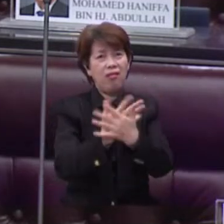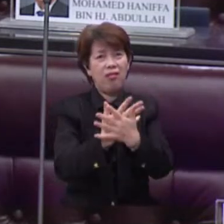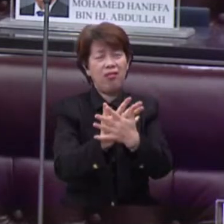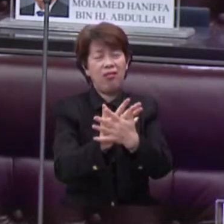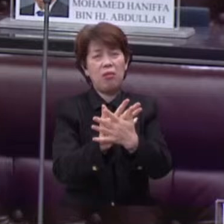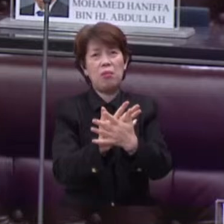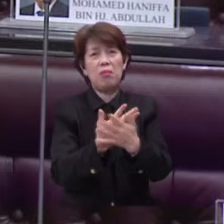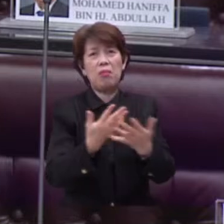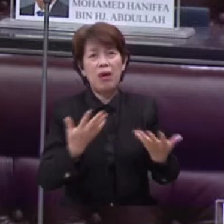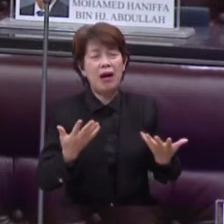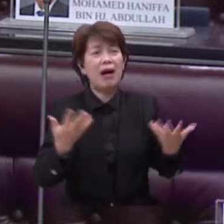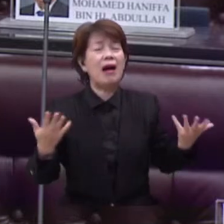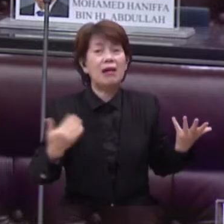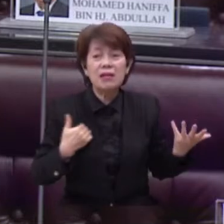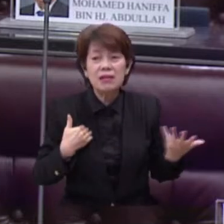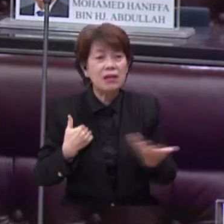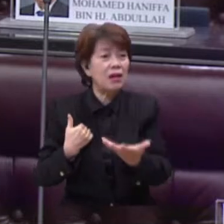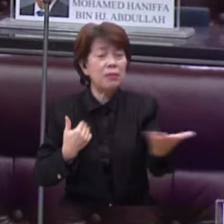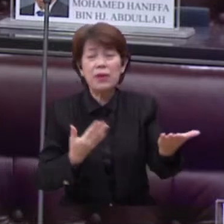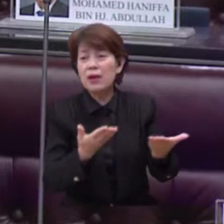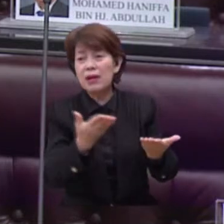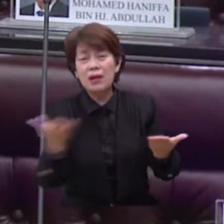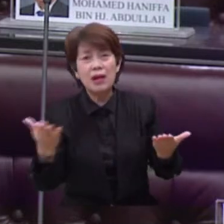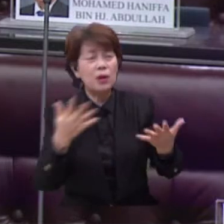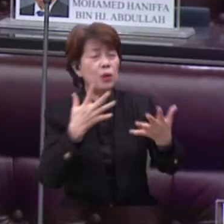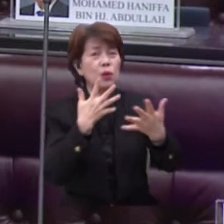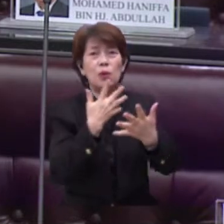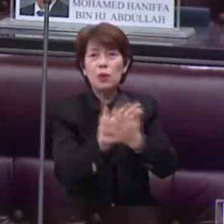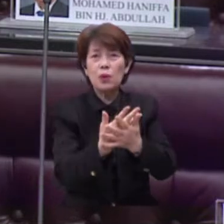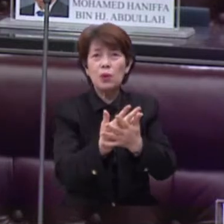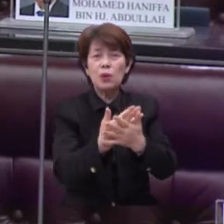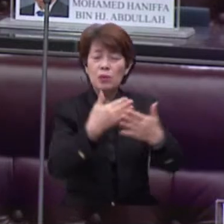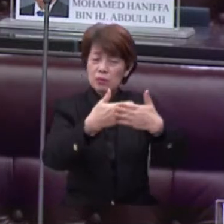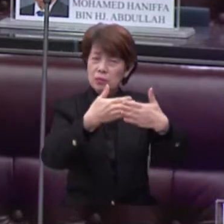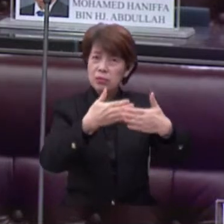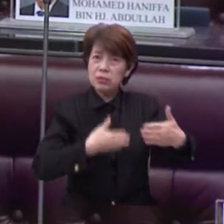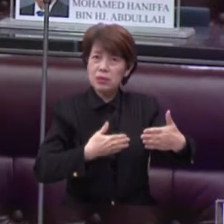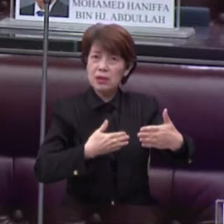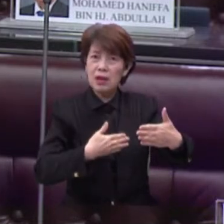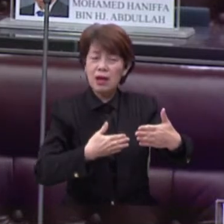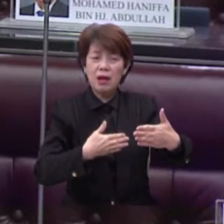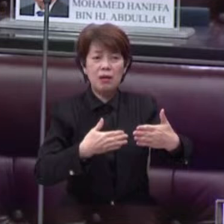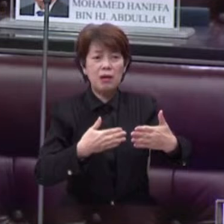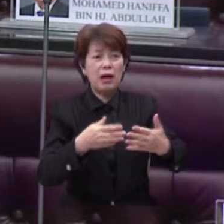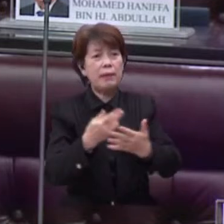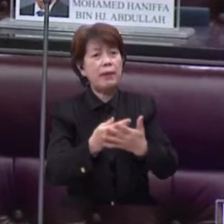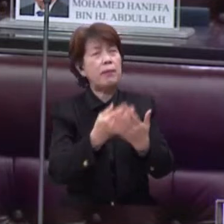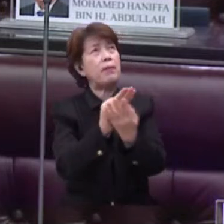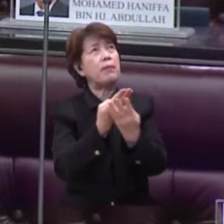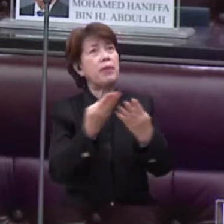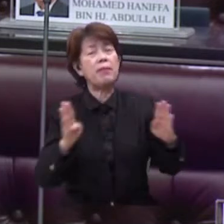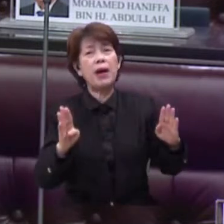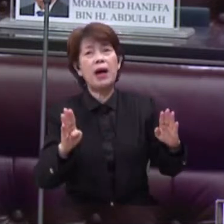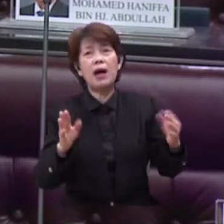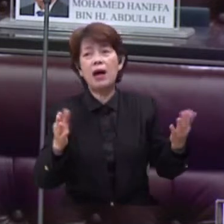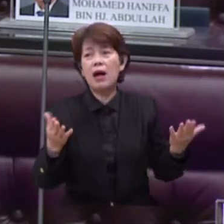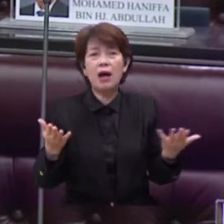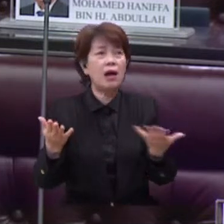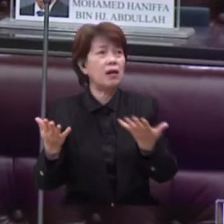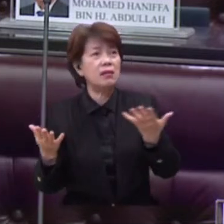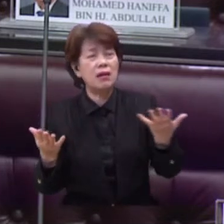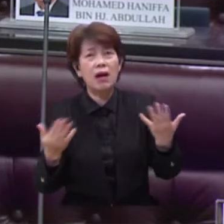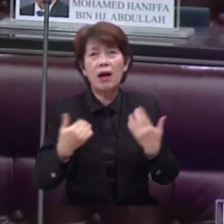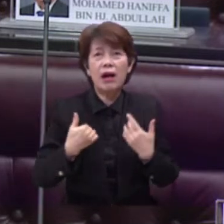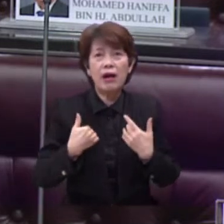ini Adakah mereka yang menjalankan hukuman yang sebelum ini akan dilepaskan atau dibebaskan adakah juga mereka